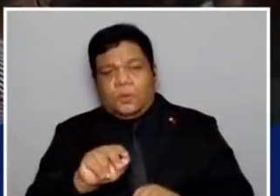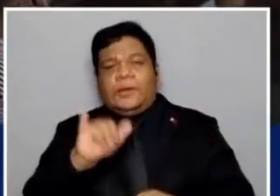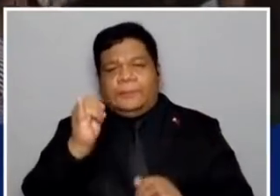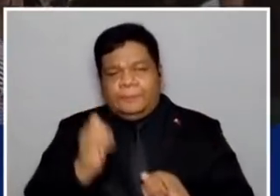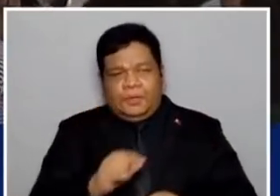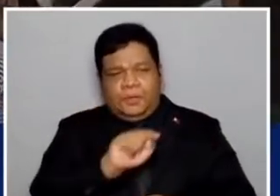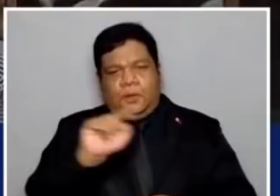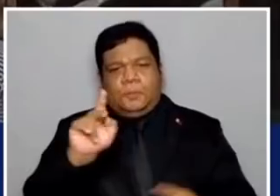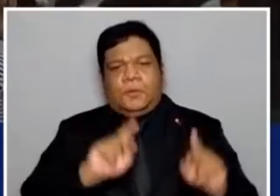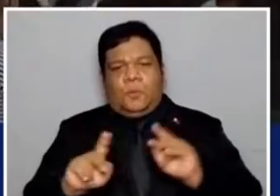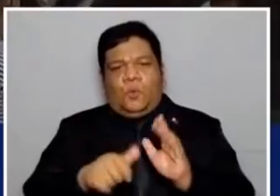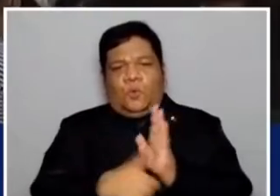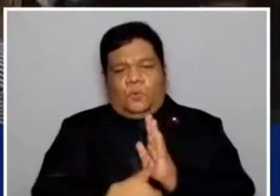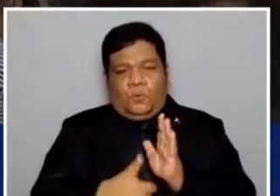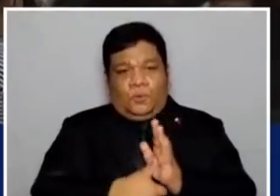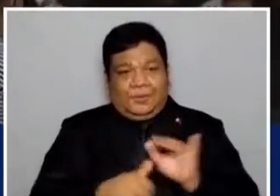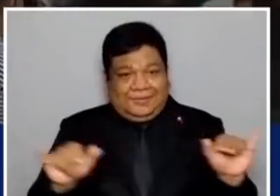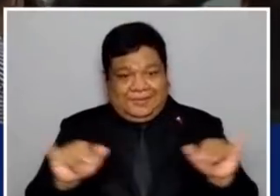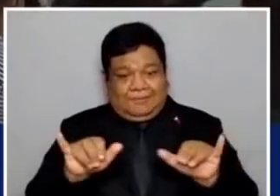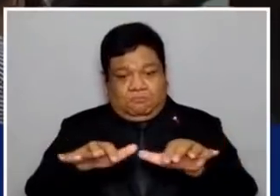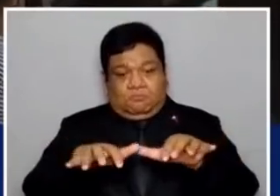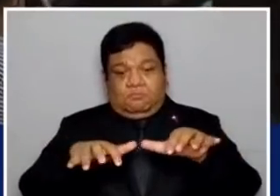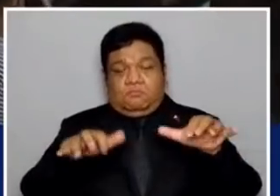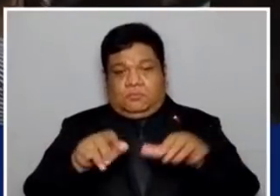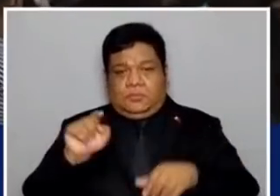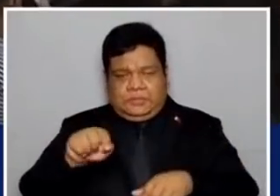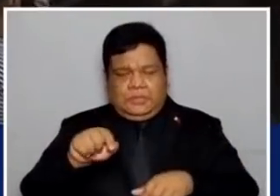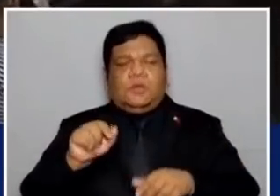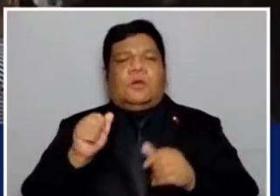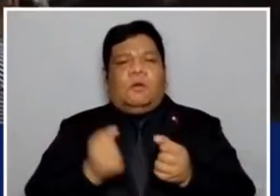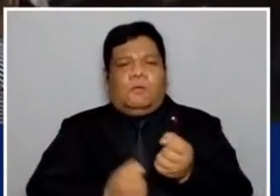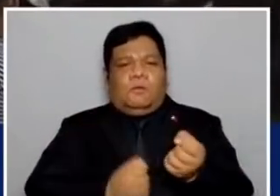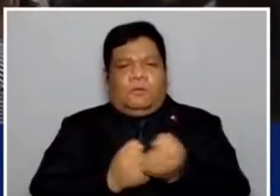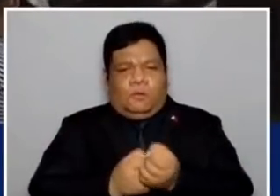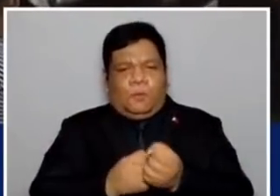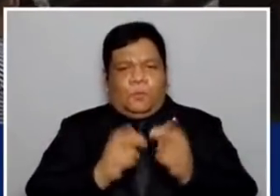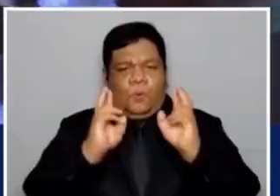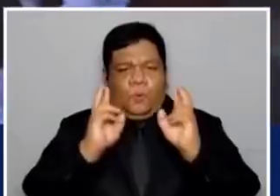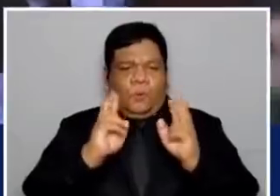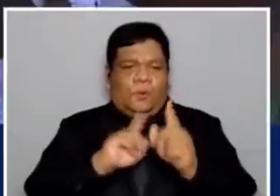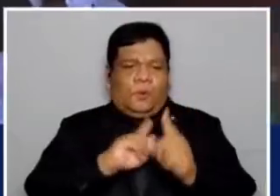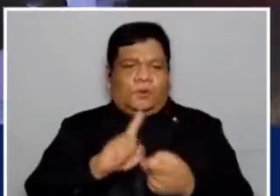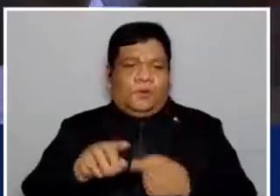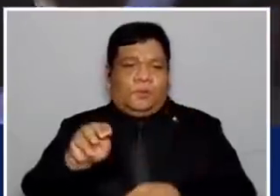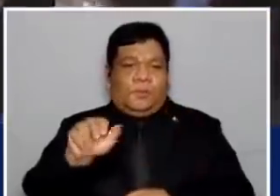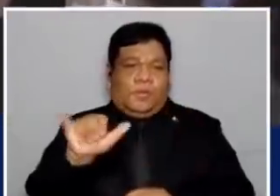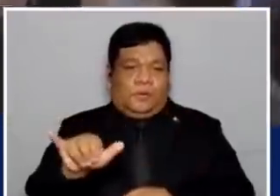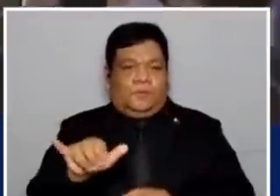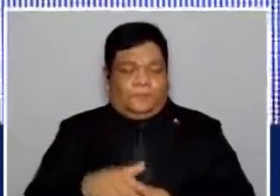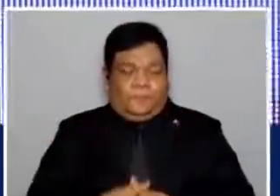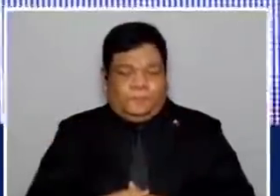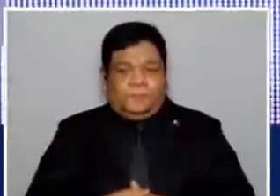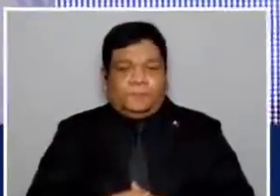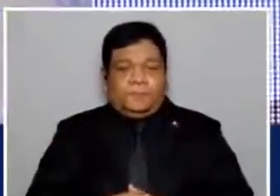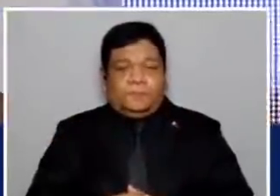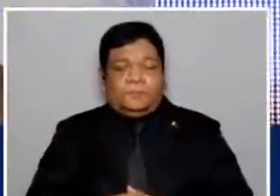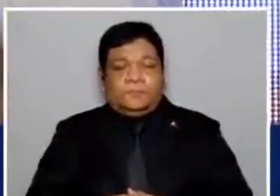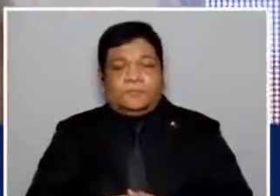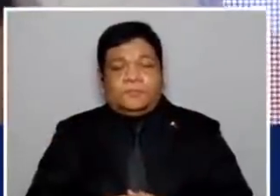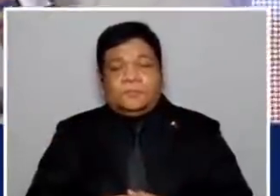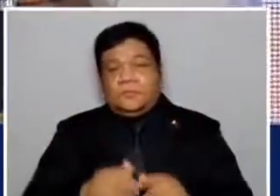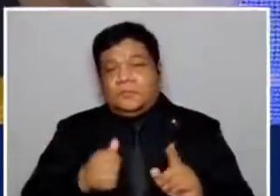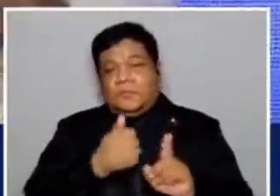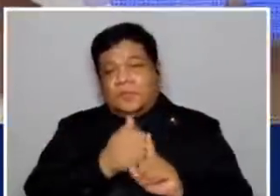nito, ang inaasahan niyang tutulong sa kanya hanggang sa halalan sa Mayo. Paniwala ni Mayor, karaniwang tao